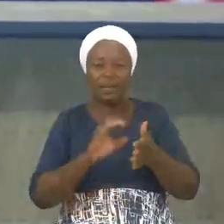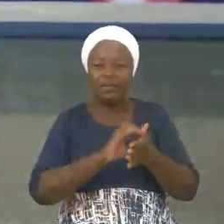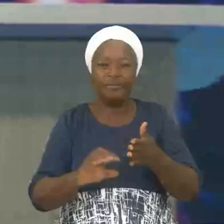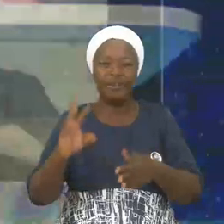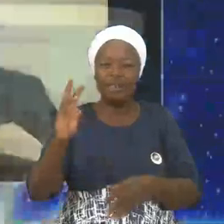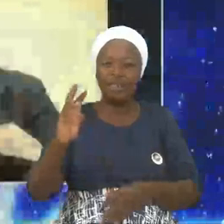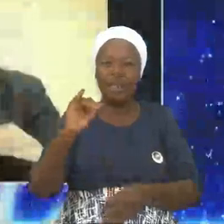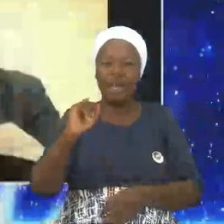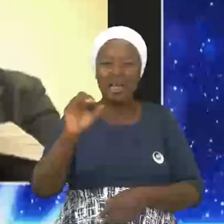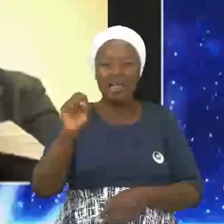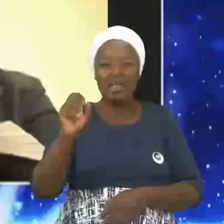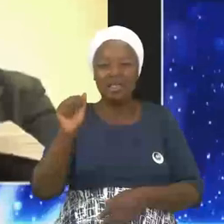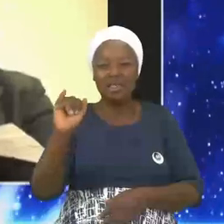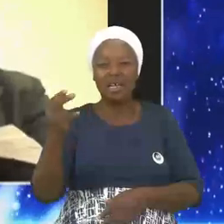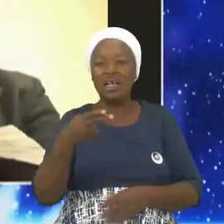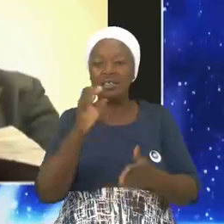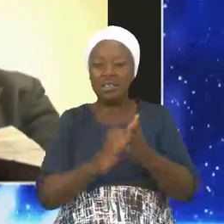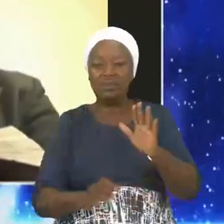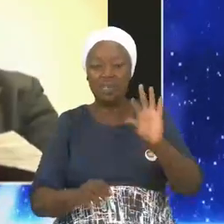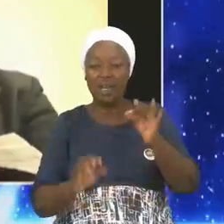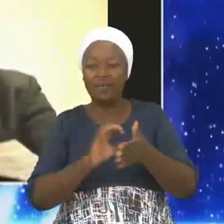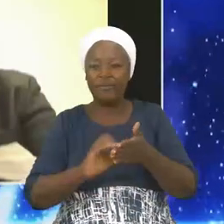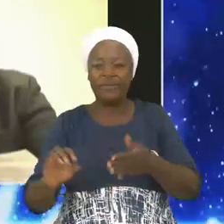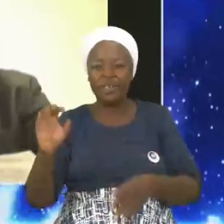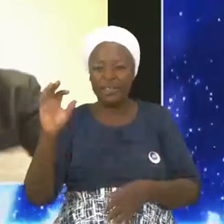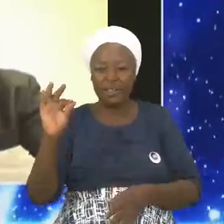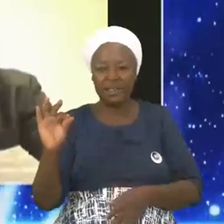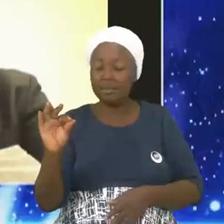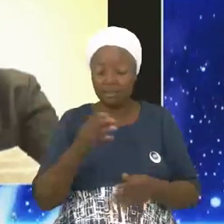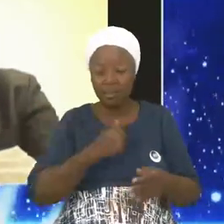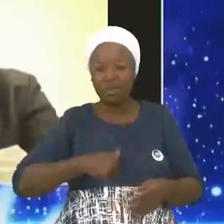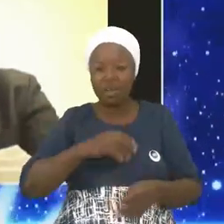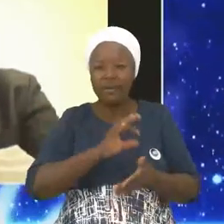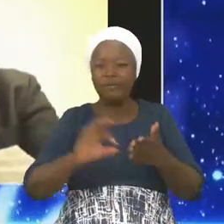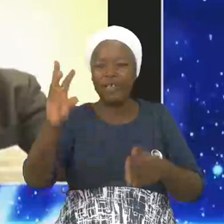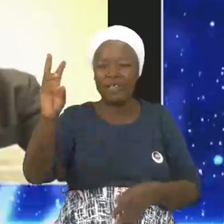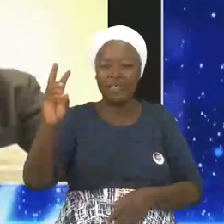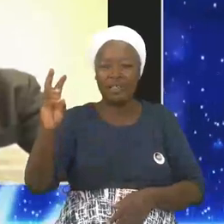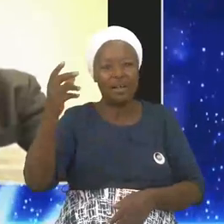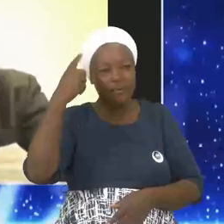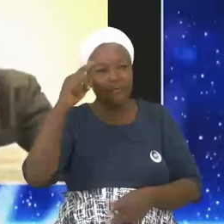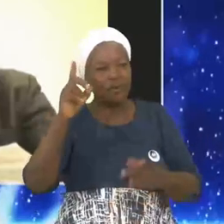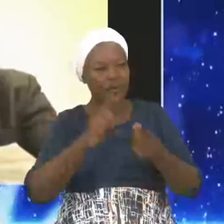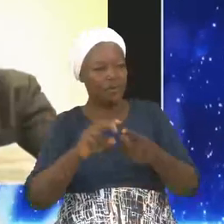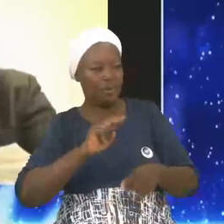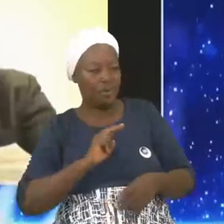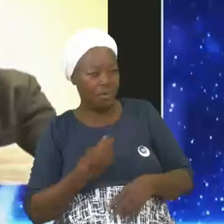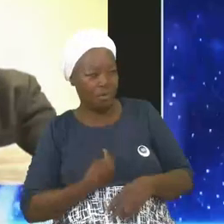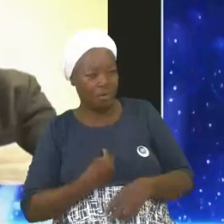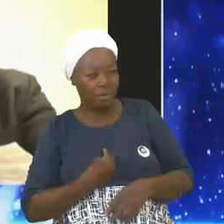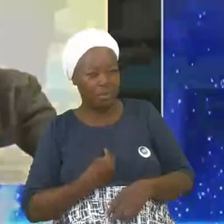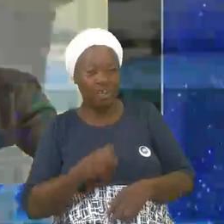Ésaïe chapitre 9, verset 6. Ésaïe chapitre 9, verset